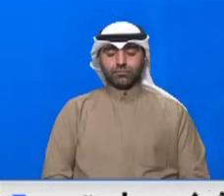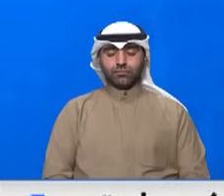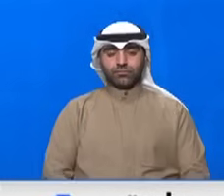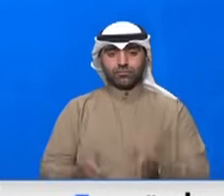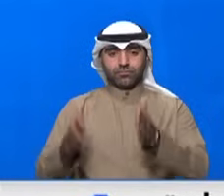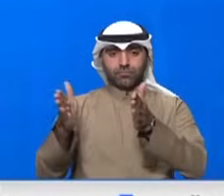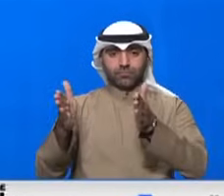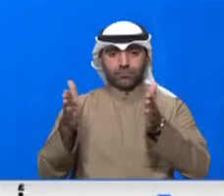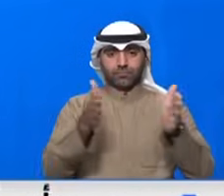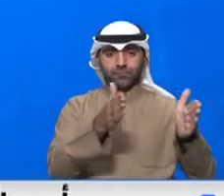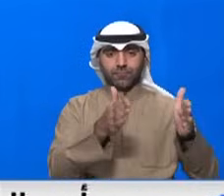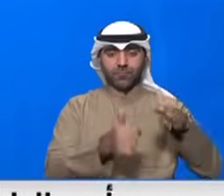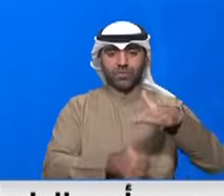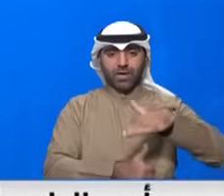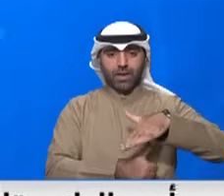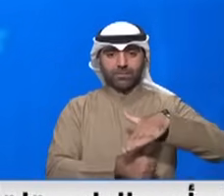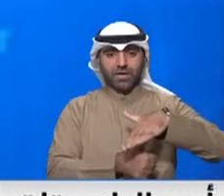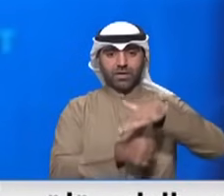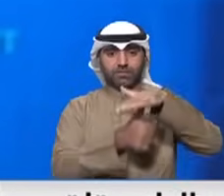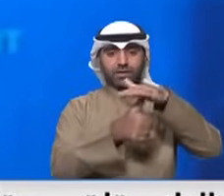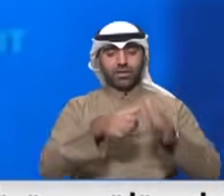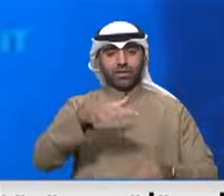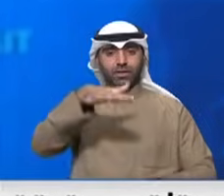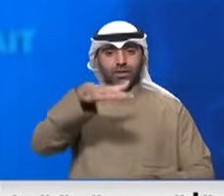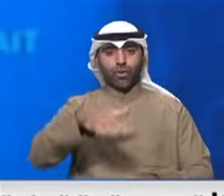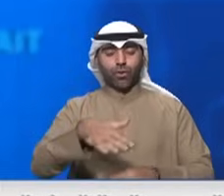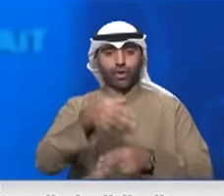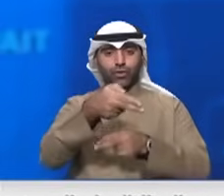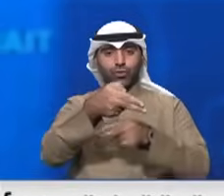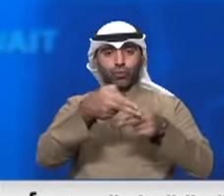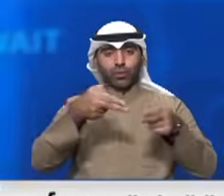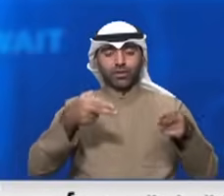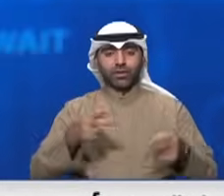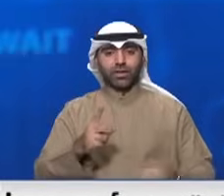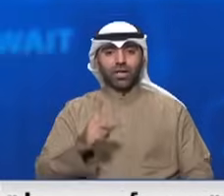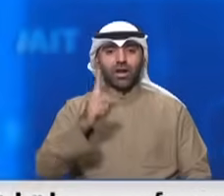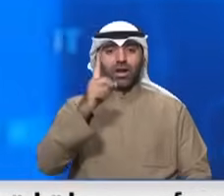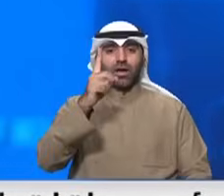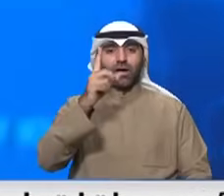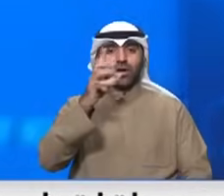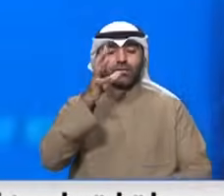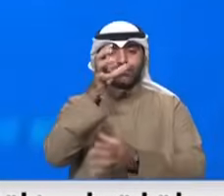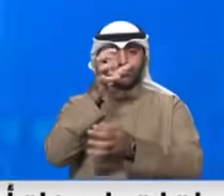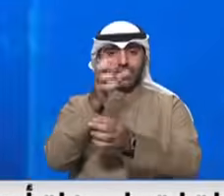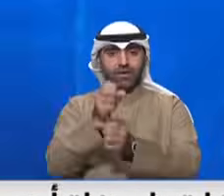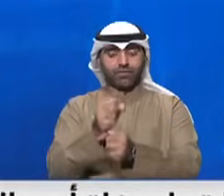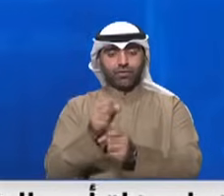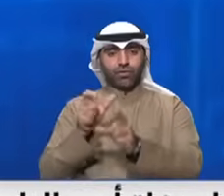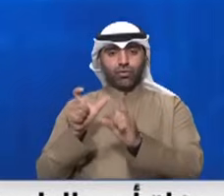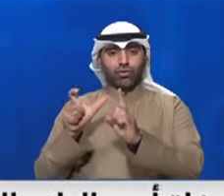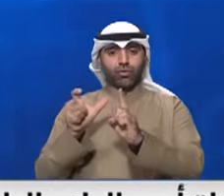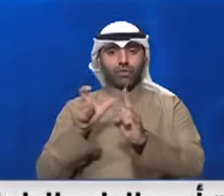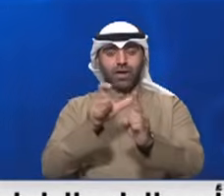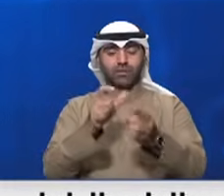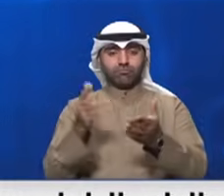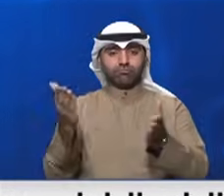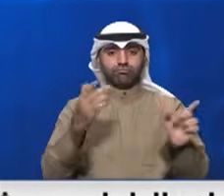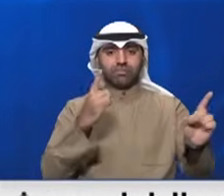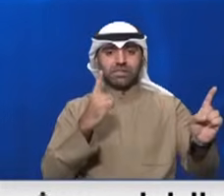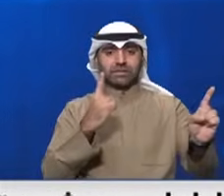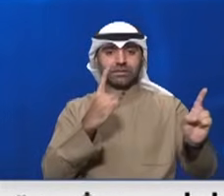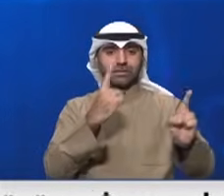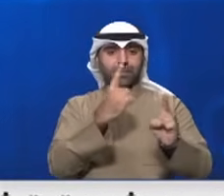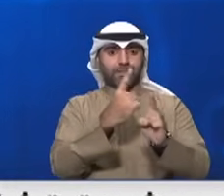استقبل حضره صاحب السمو امير البلاد الشيخ مشعل الاحمد الجابر صباح حفظه الله ورعاه في المطار الاميري مساء اليوم